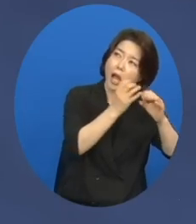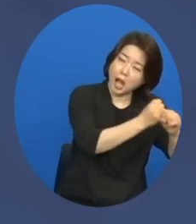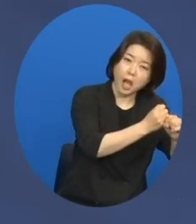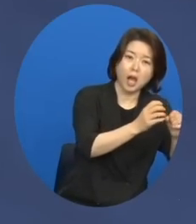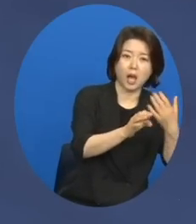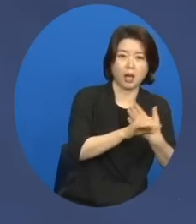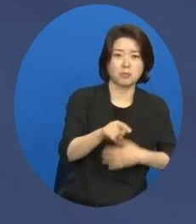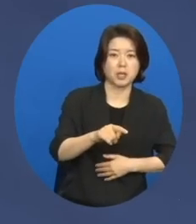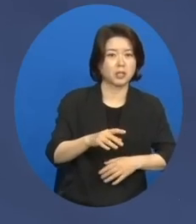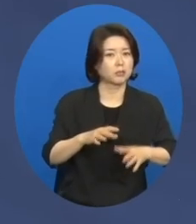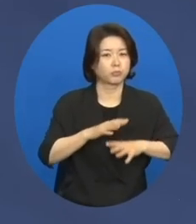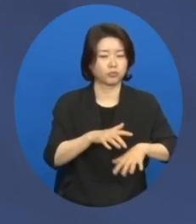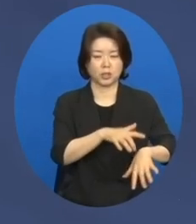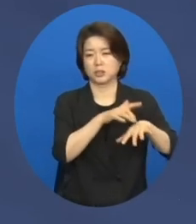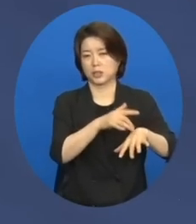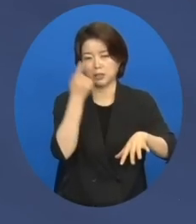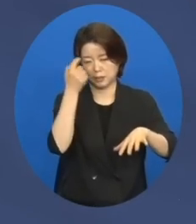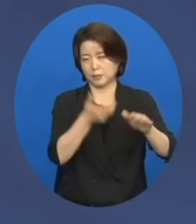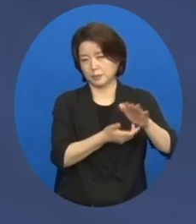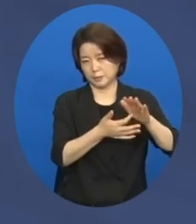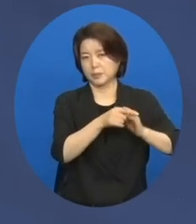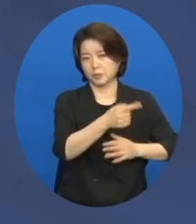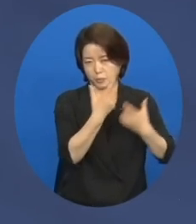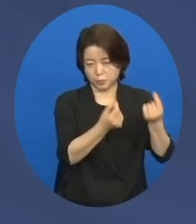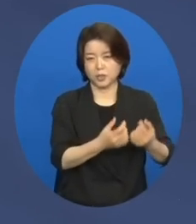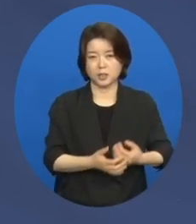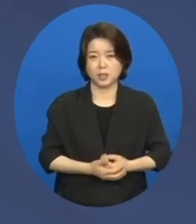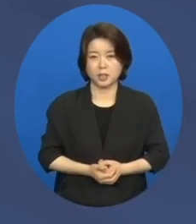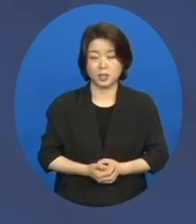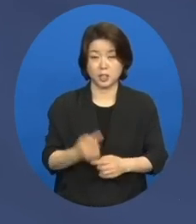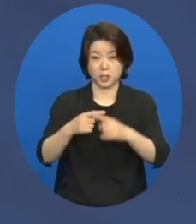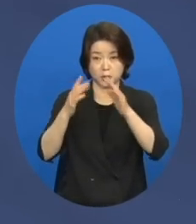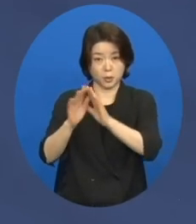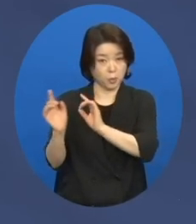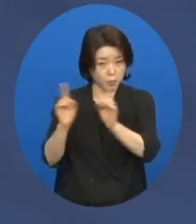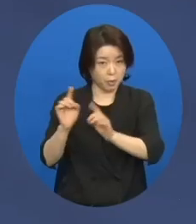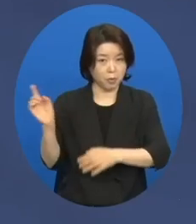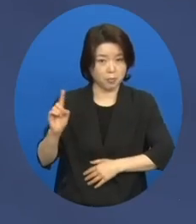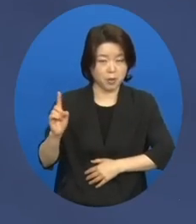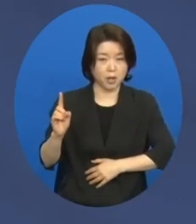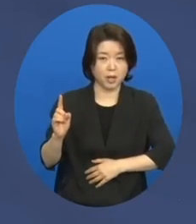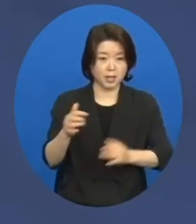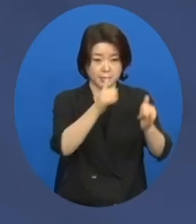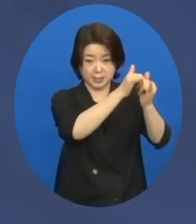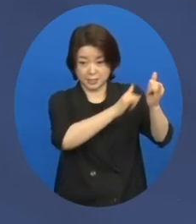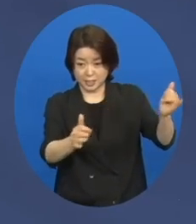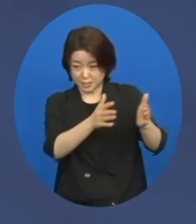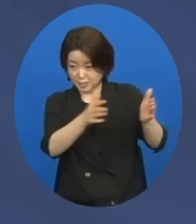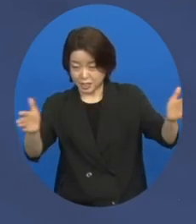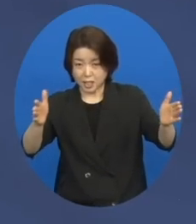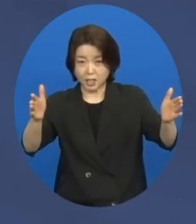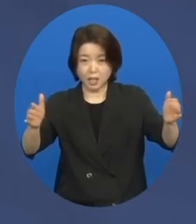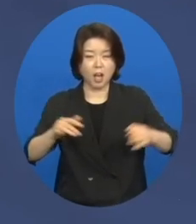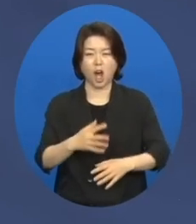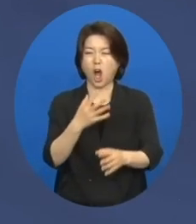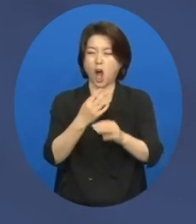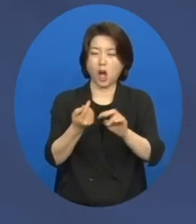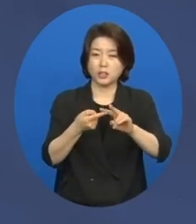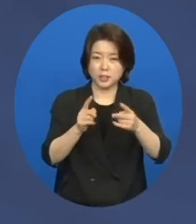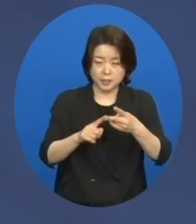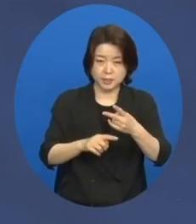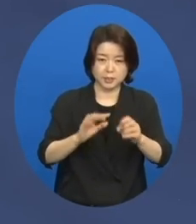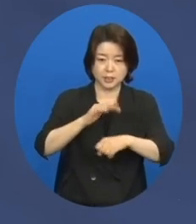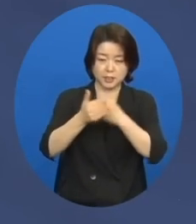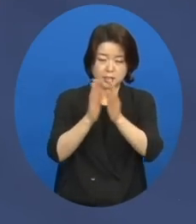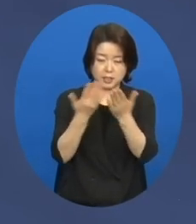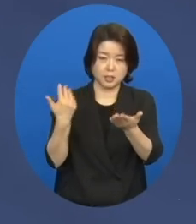이건 무서운 사탄의 계략입니다. 교회가 회복되는 건 역사 내내 그랬지만 언제든지 성경으로